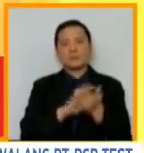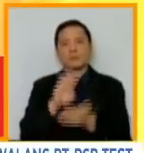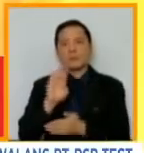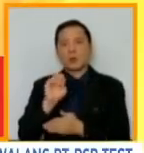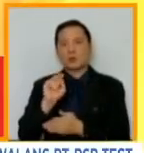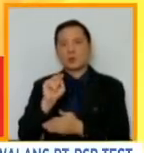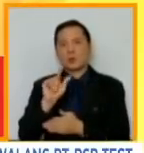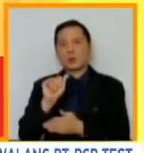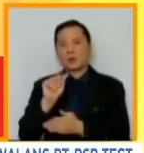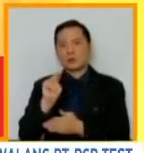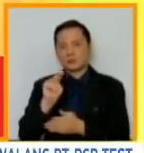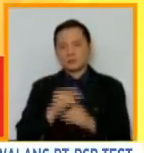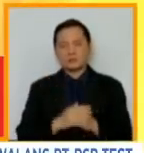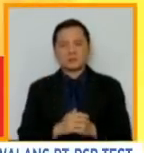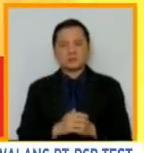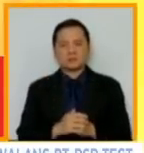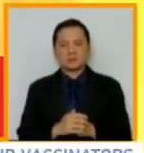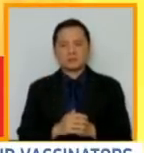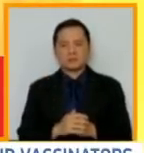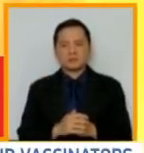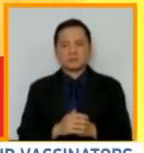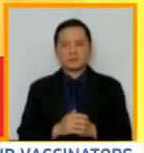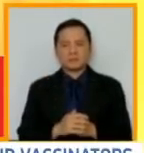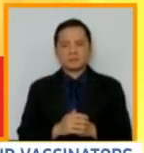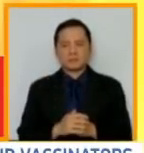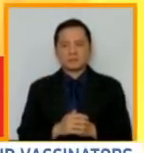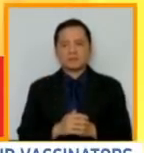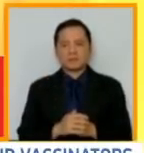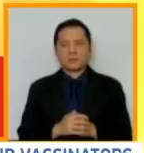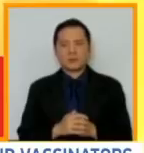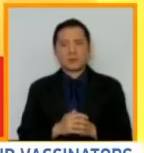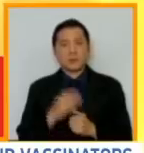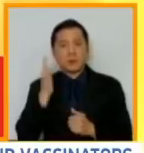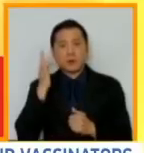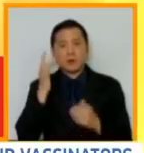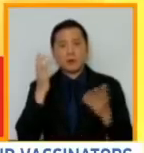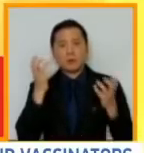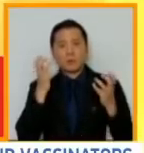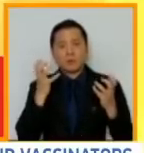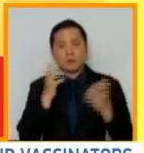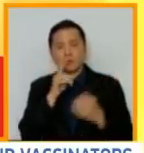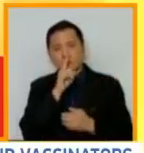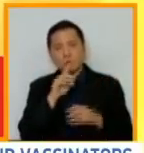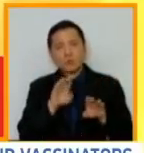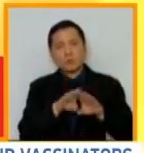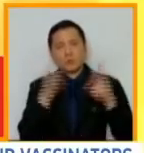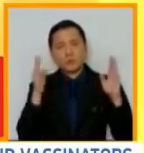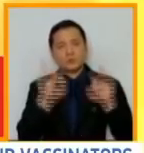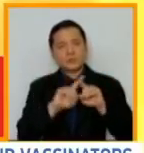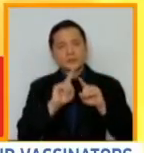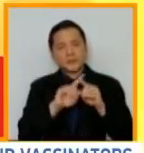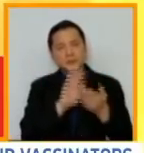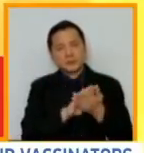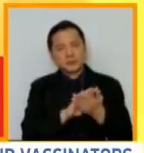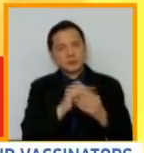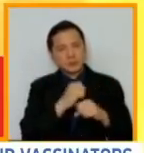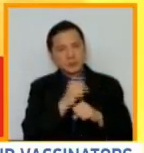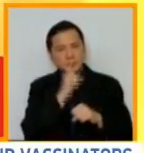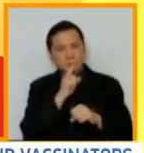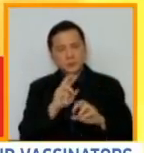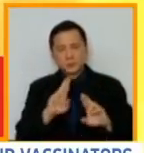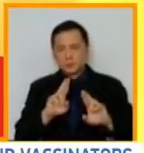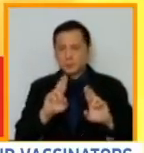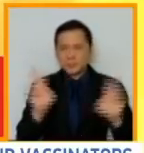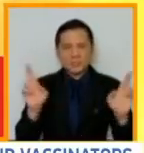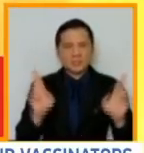nitong gagawin nating pagtitiyak na yung mga schools natin ay ready na. At kasama na rin dyan yung makita